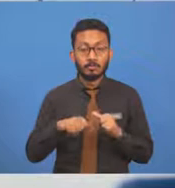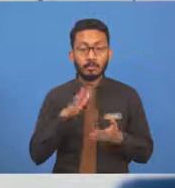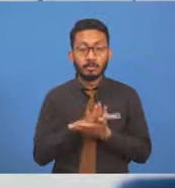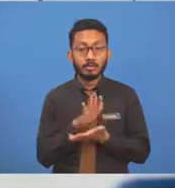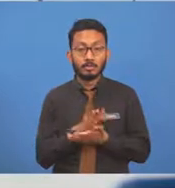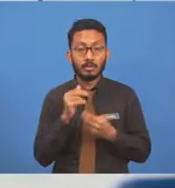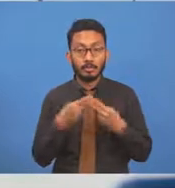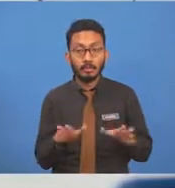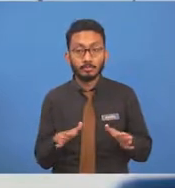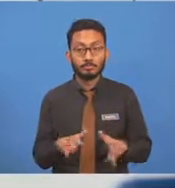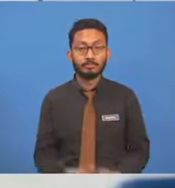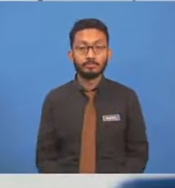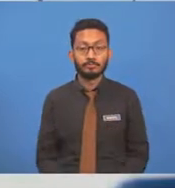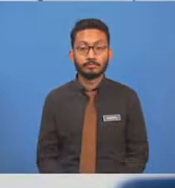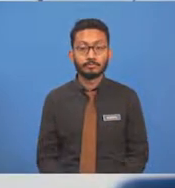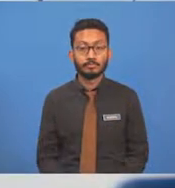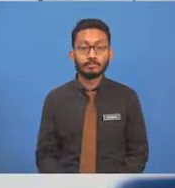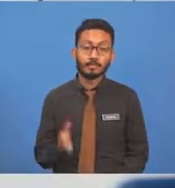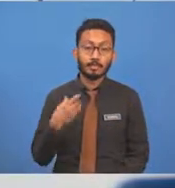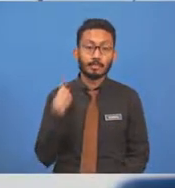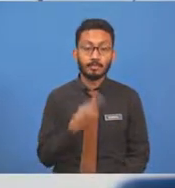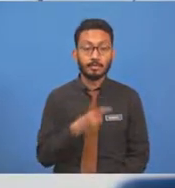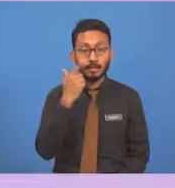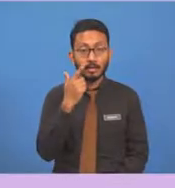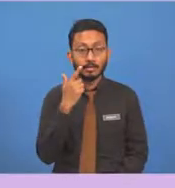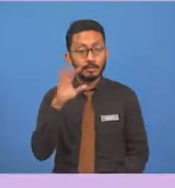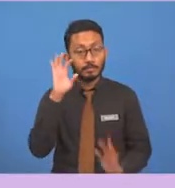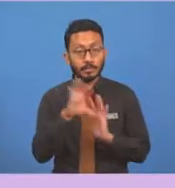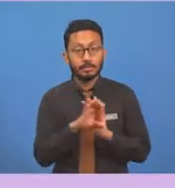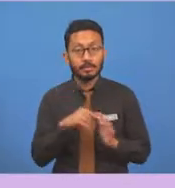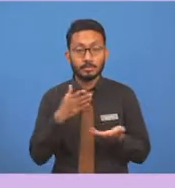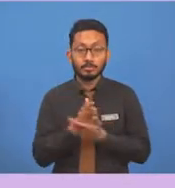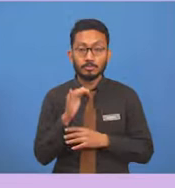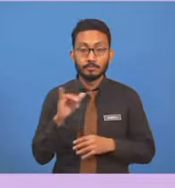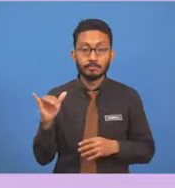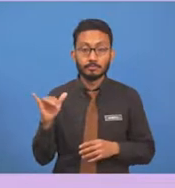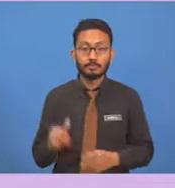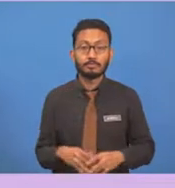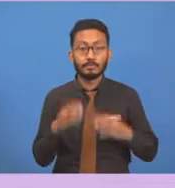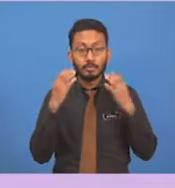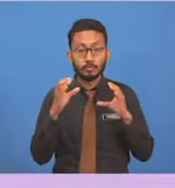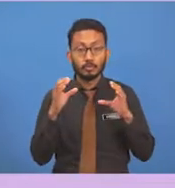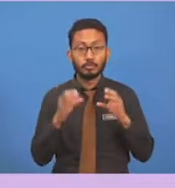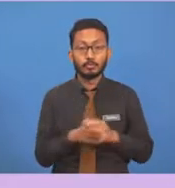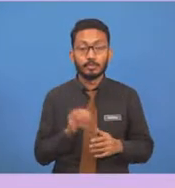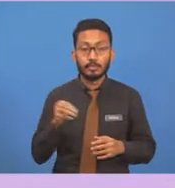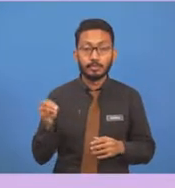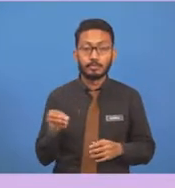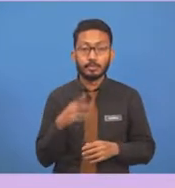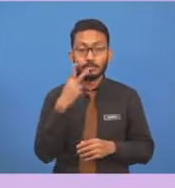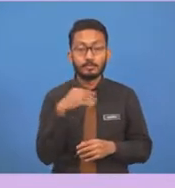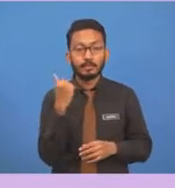Seterusnya, mari kita perhatikan gambar situasi ini. Cikgu, murid-murid, mengapakah kita